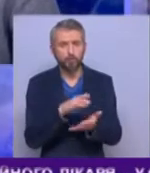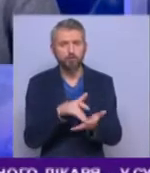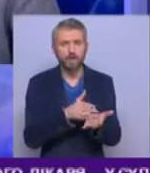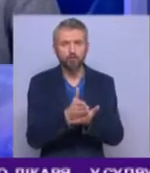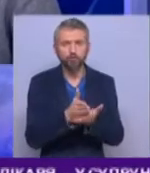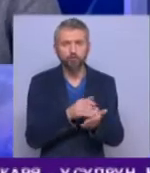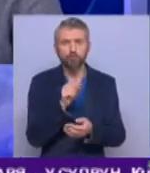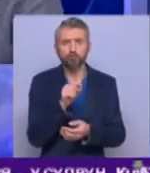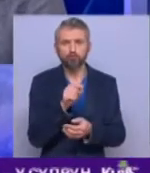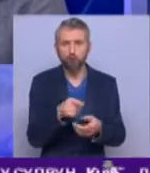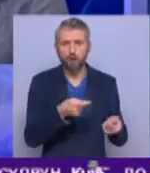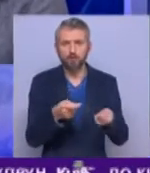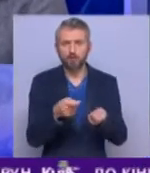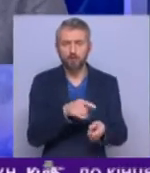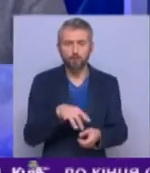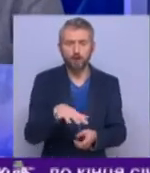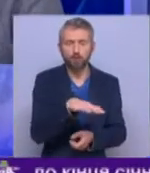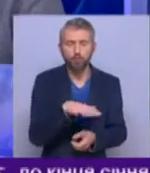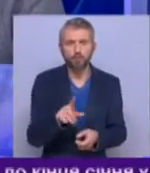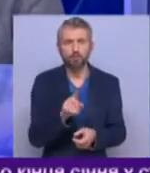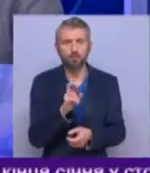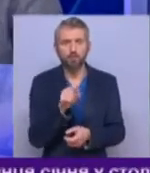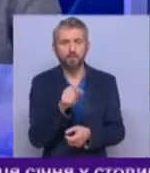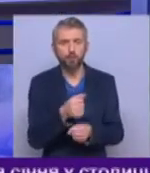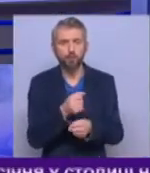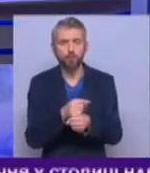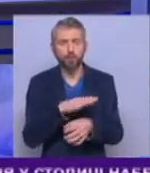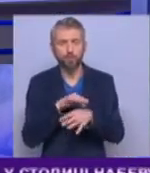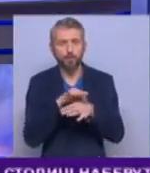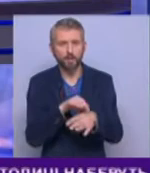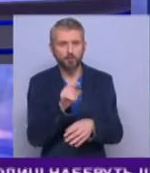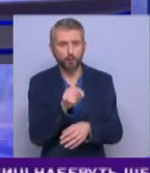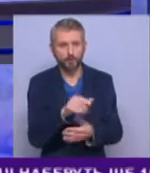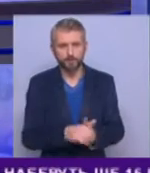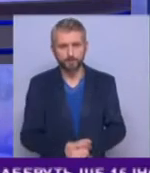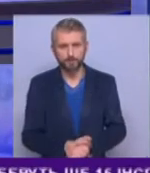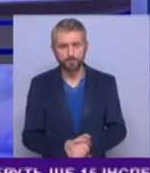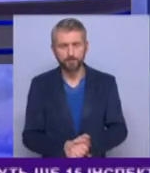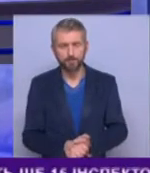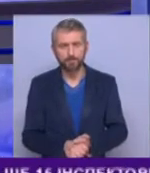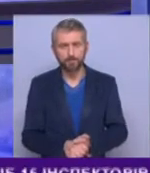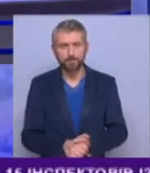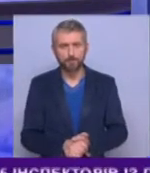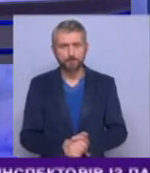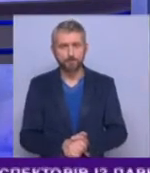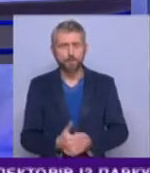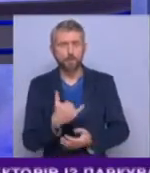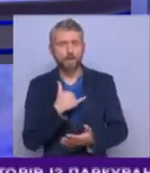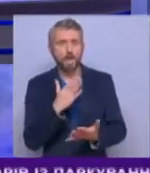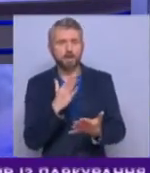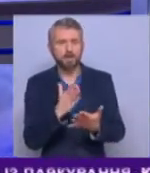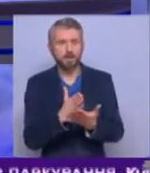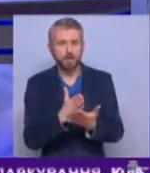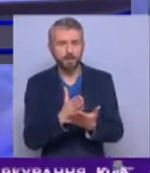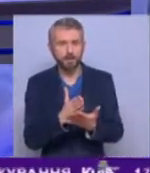служб того адміністративного району для того, щоб ці роботи провели вони. В нас є